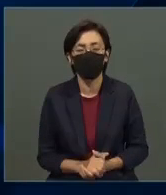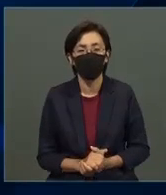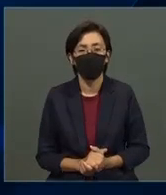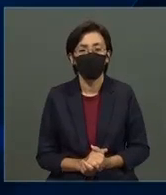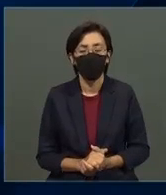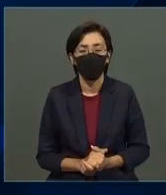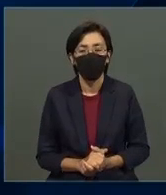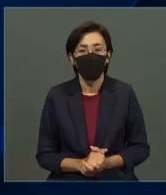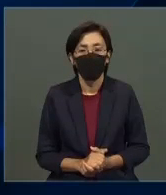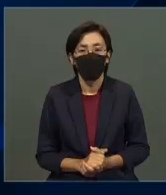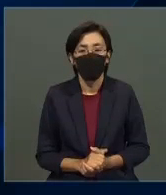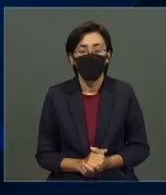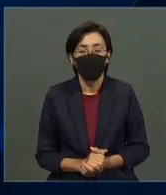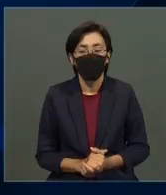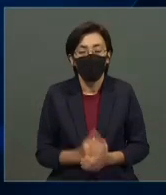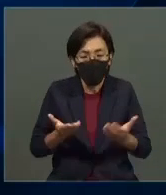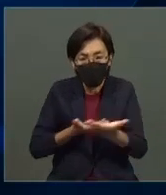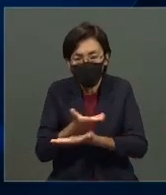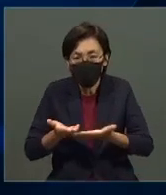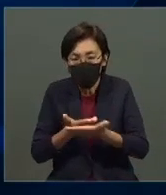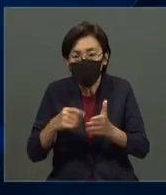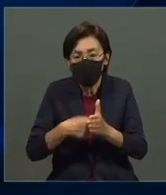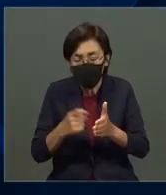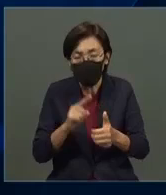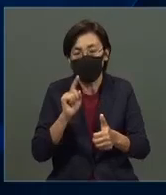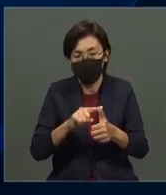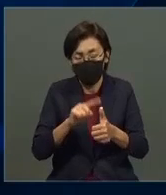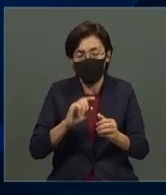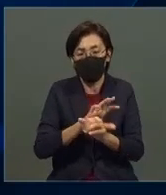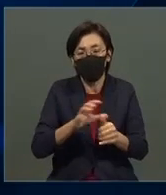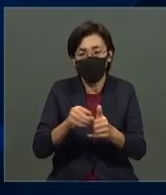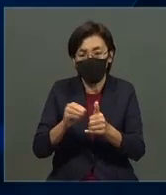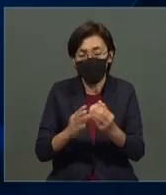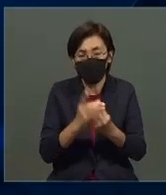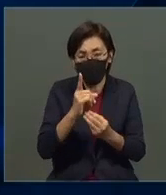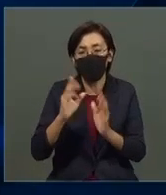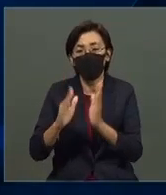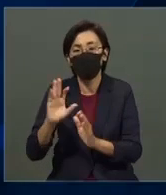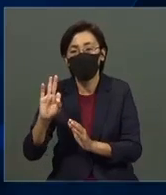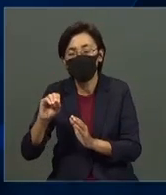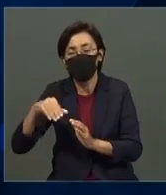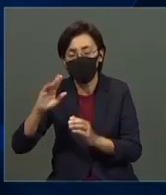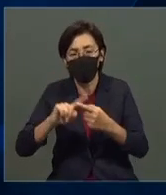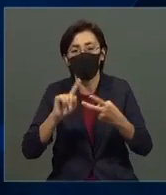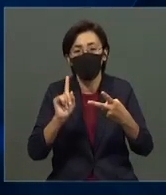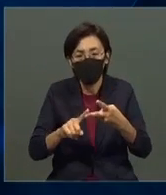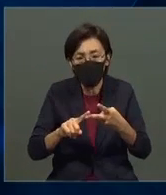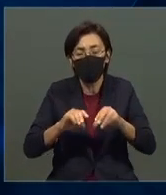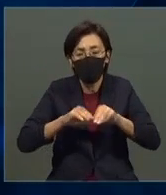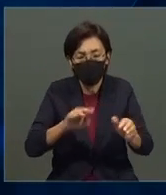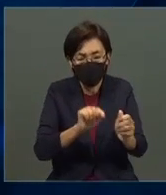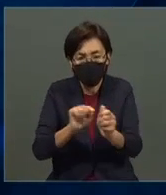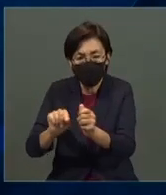เอาว่าเหตุอะไรที่จะต้องมาทบทวนแล้วกันนะครับก็คือ90รายต่อสัปดาห์การกระจายของโรคไปทั้ง3